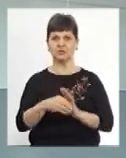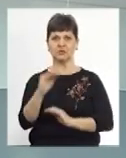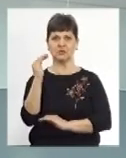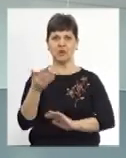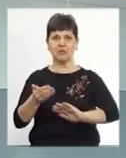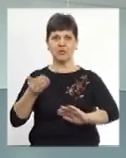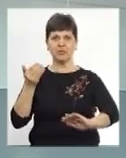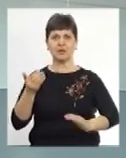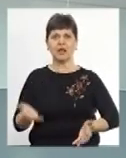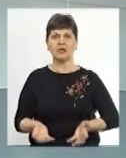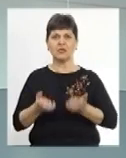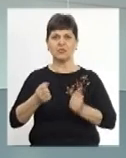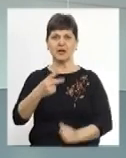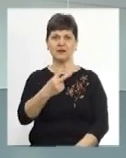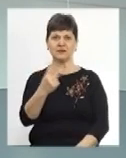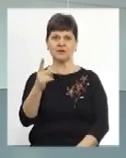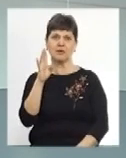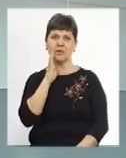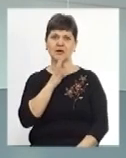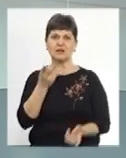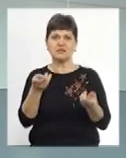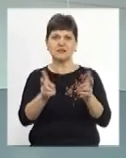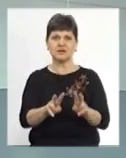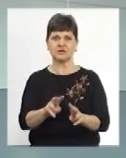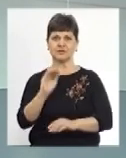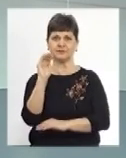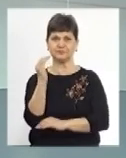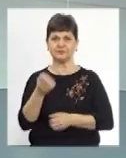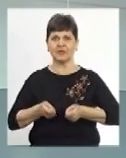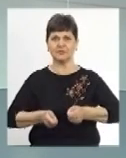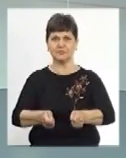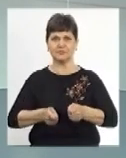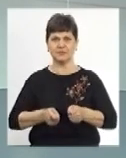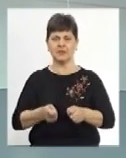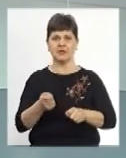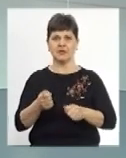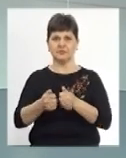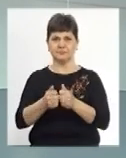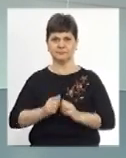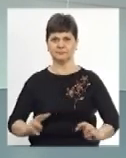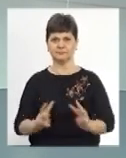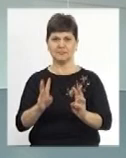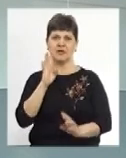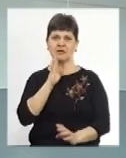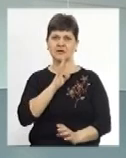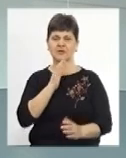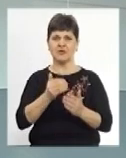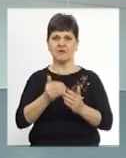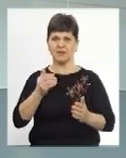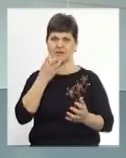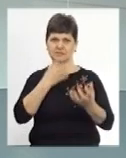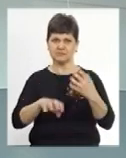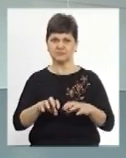попередніми даними рятувальників, 21-річна мати залишила немовля у візочку поблизу багаття. Дівчинка від отриманих опіків